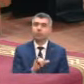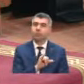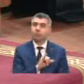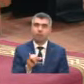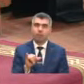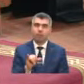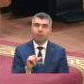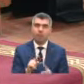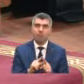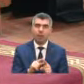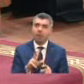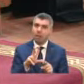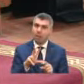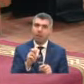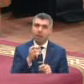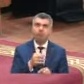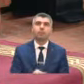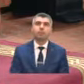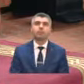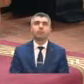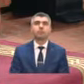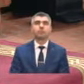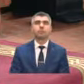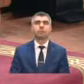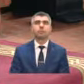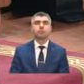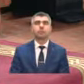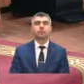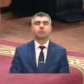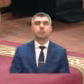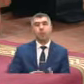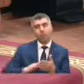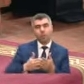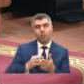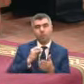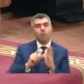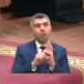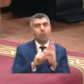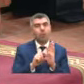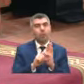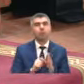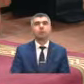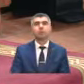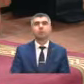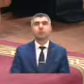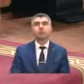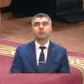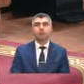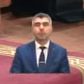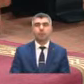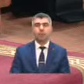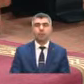مسألة مسلم منها. نرجع لصلب الموضوع، ان هاد